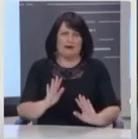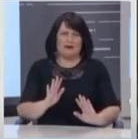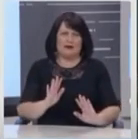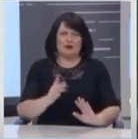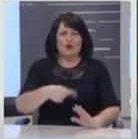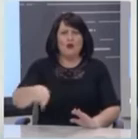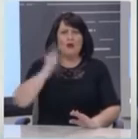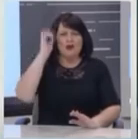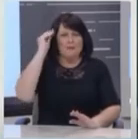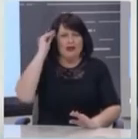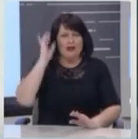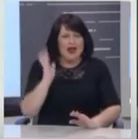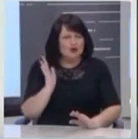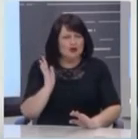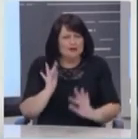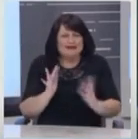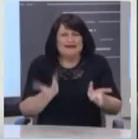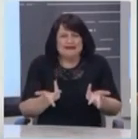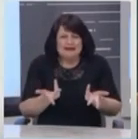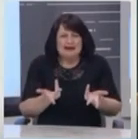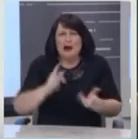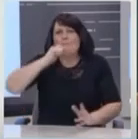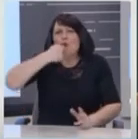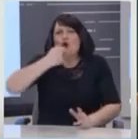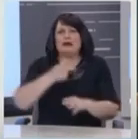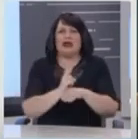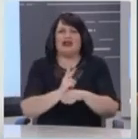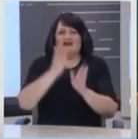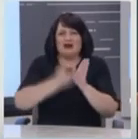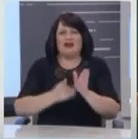λαβαίνουν γνώση των απορρίτων αυτών εγγράφων